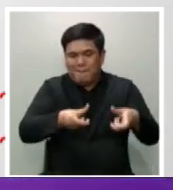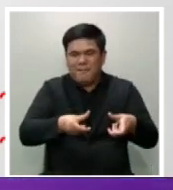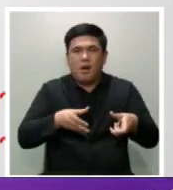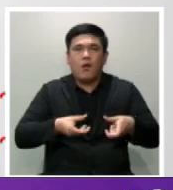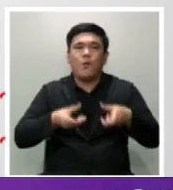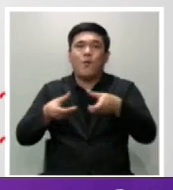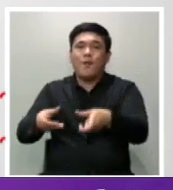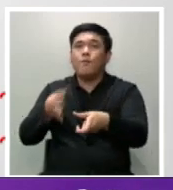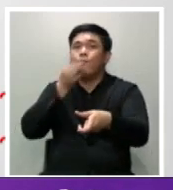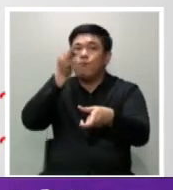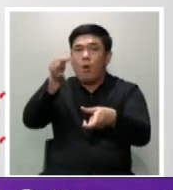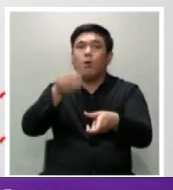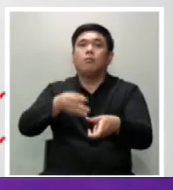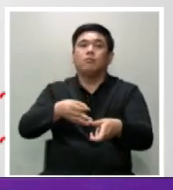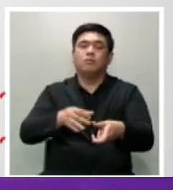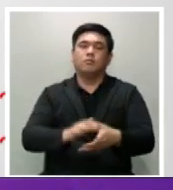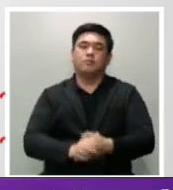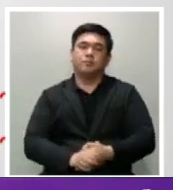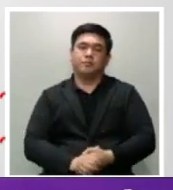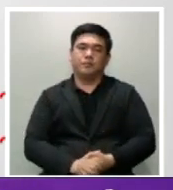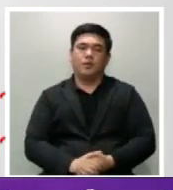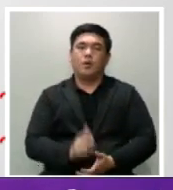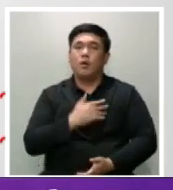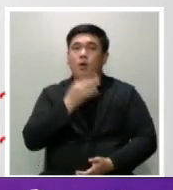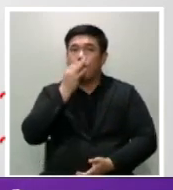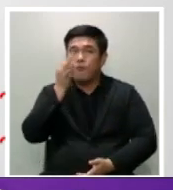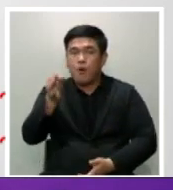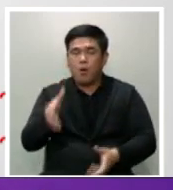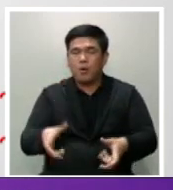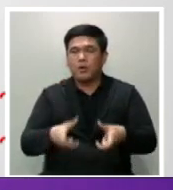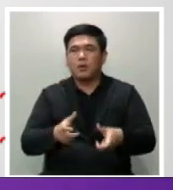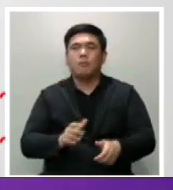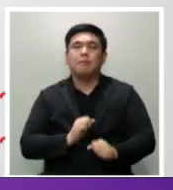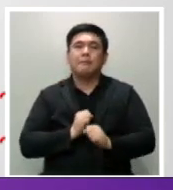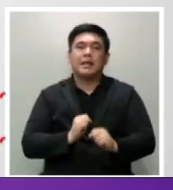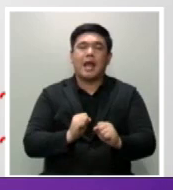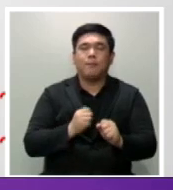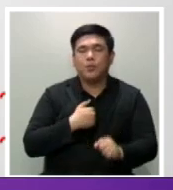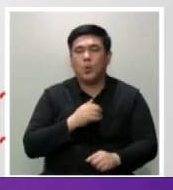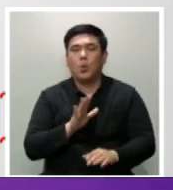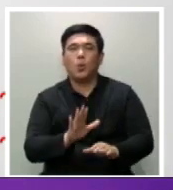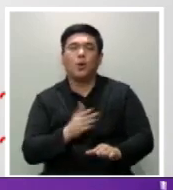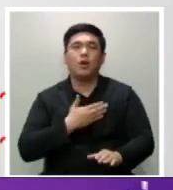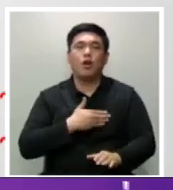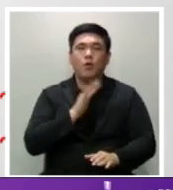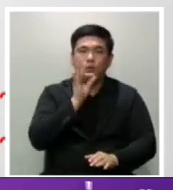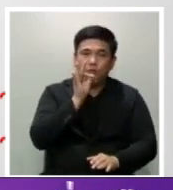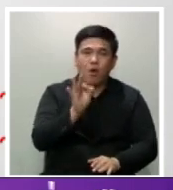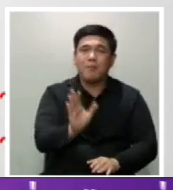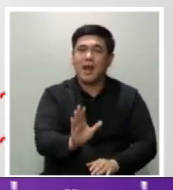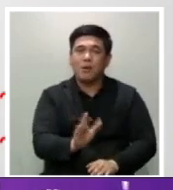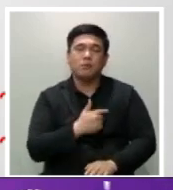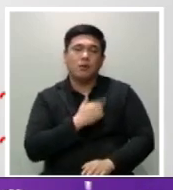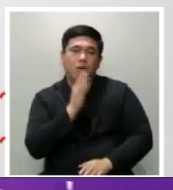ก็ฟ้องไม่เป็นความจริงเลยที่นายวิษณุเครืองามพยายามเกลี้ยกล่อมเซาซีขออัยการอย่า